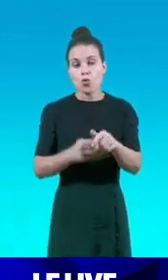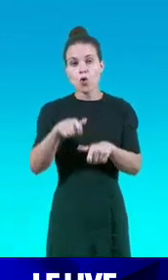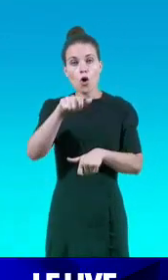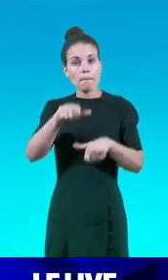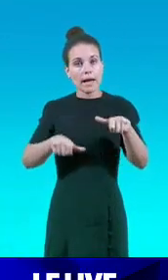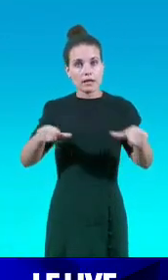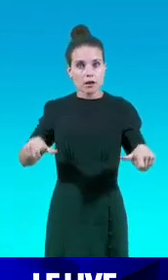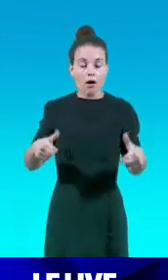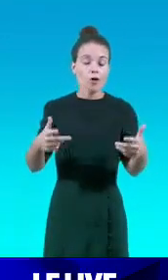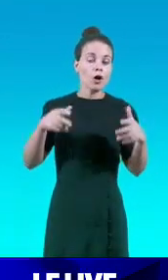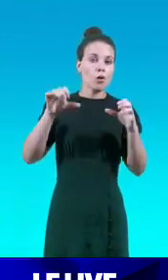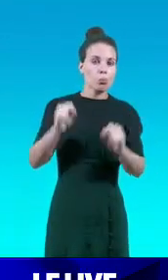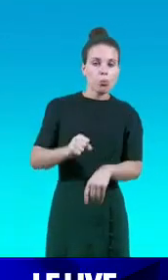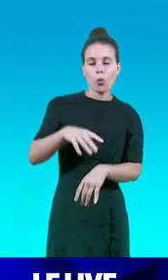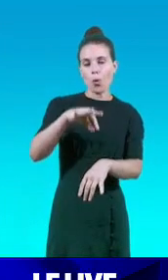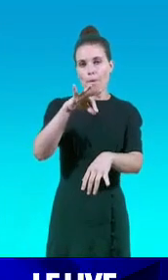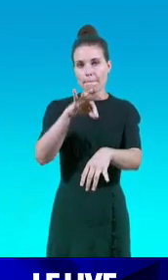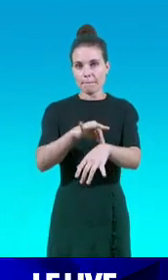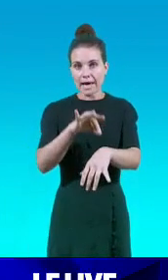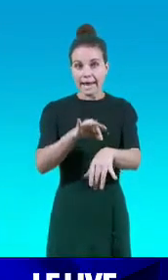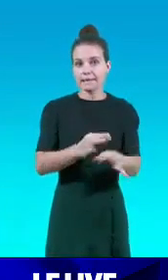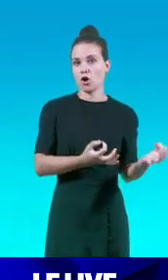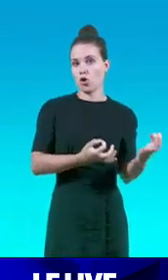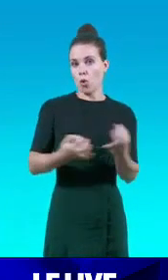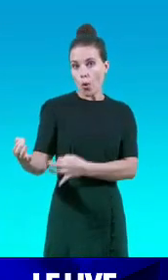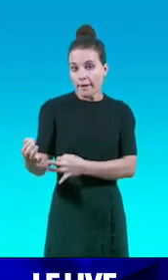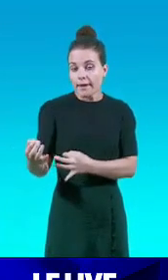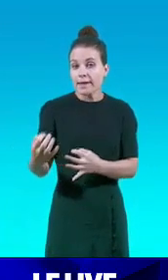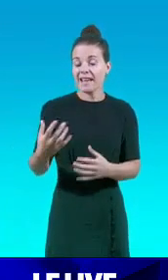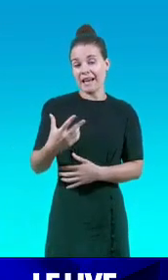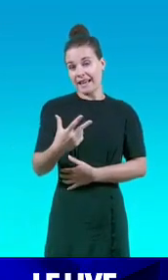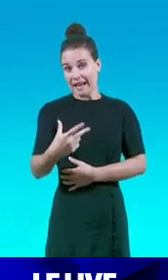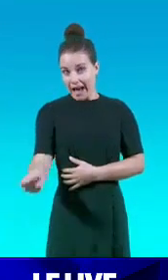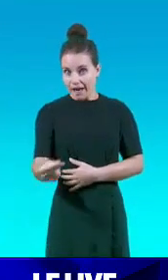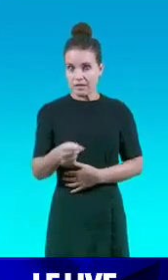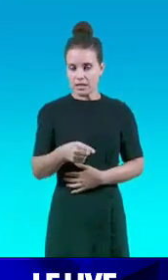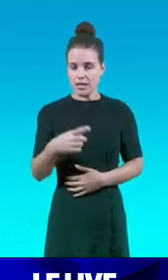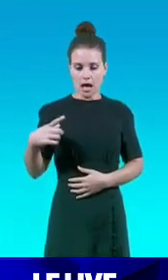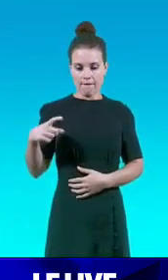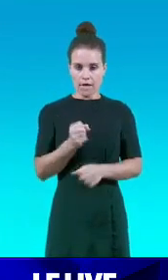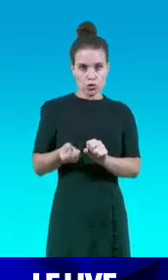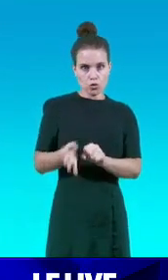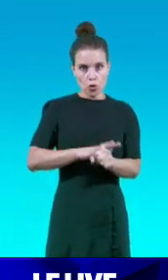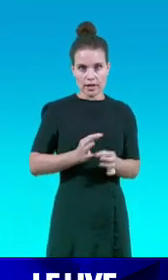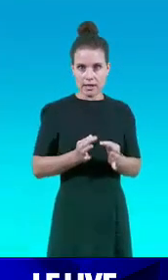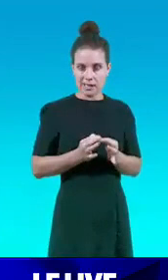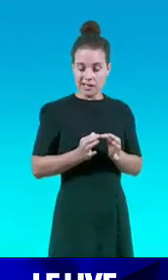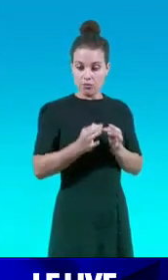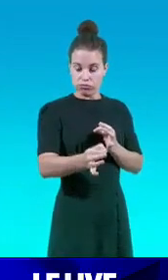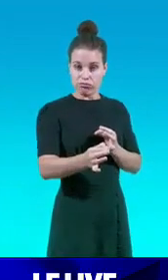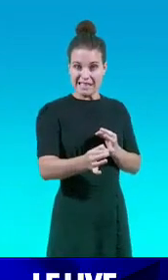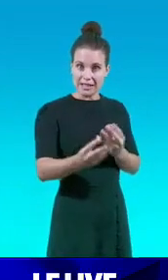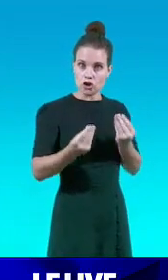atteintes de certaines pathologies chroniques graves et que le virus pourrait fragiliser davantage